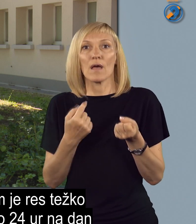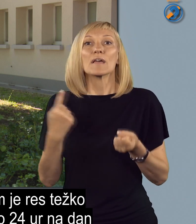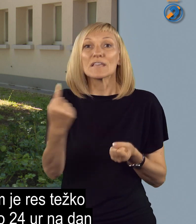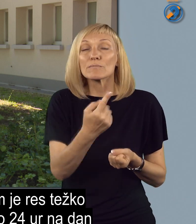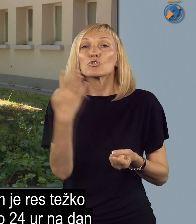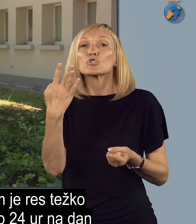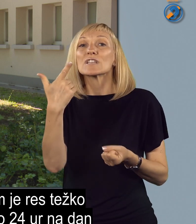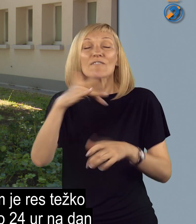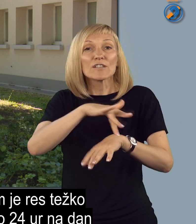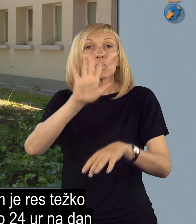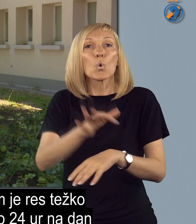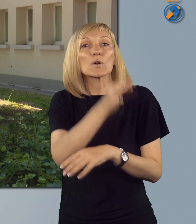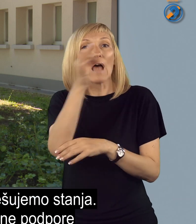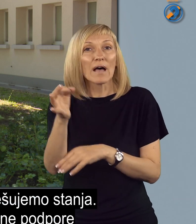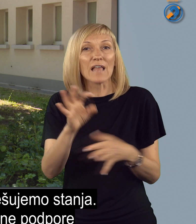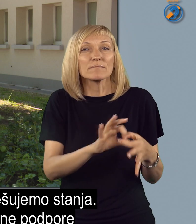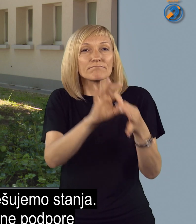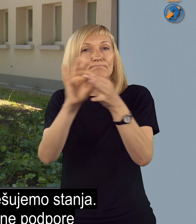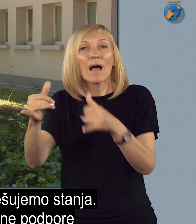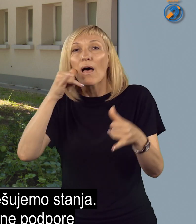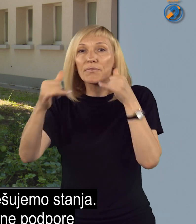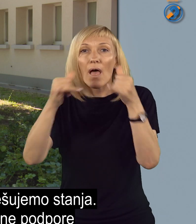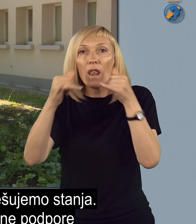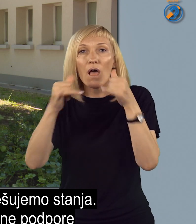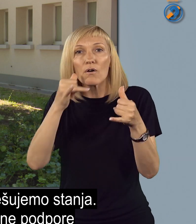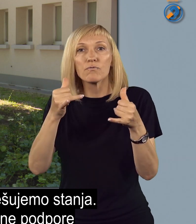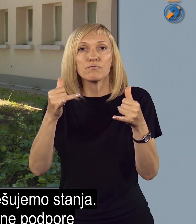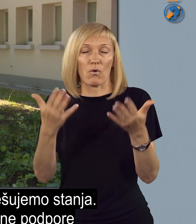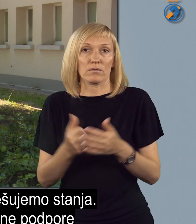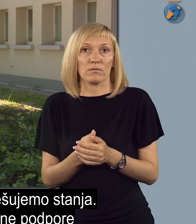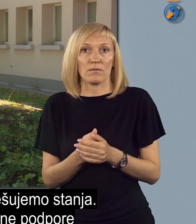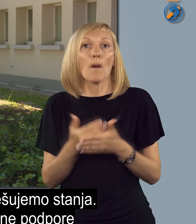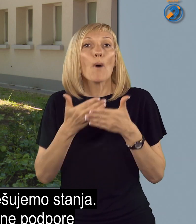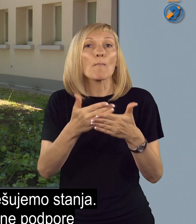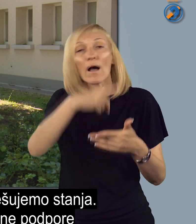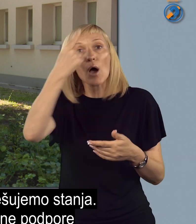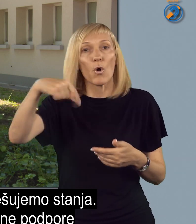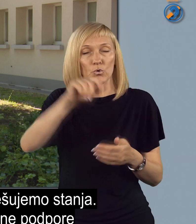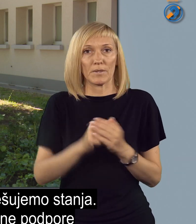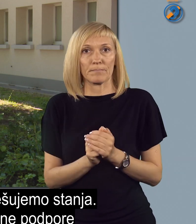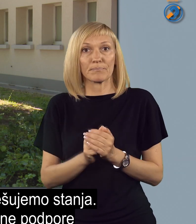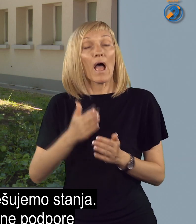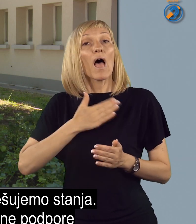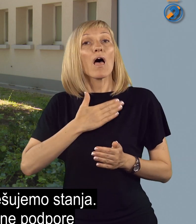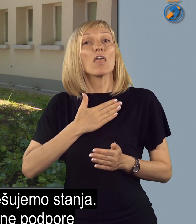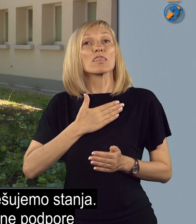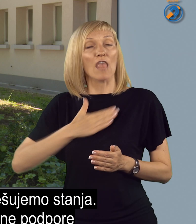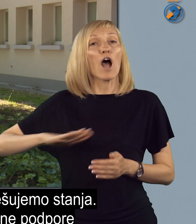pravzaprav zato 24 ur na dan na vseh telefonih, da rešujemo stanja. Naša